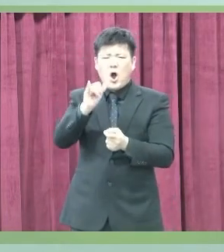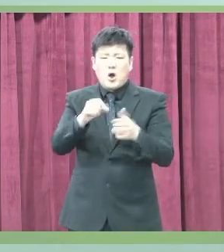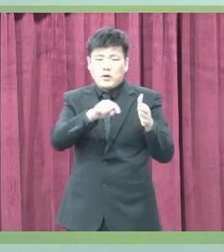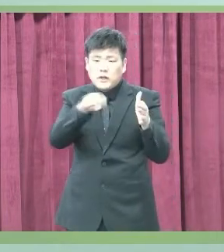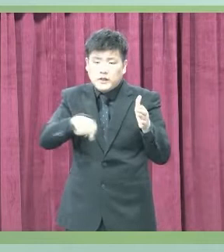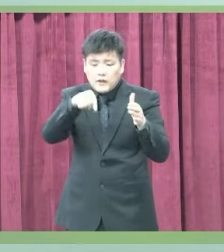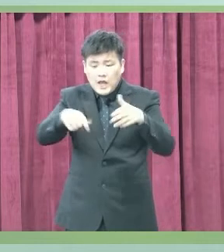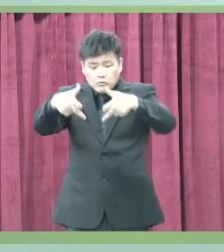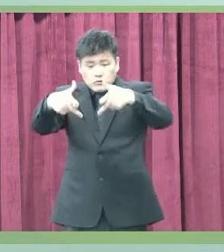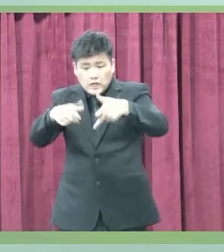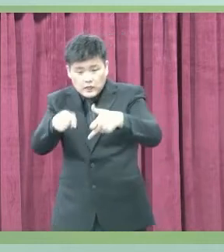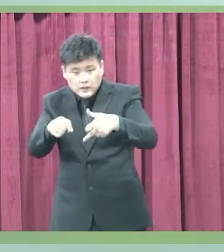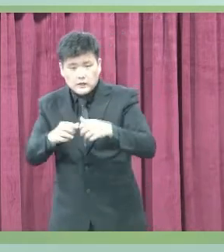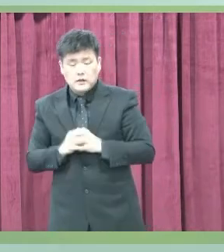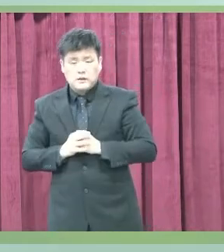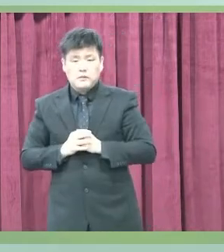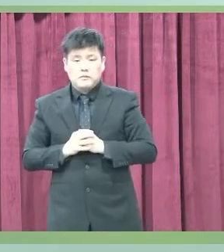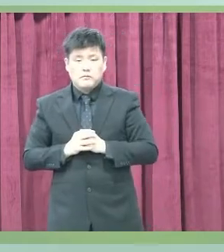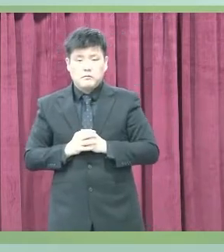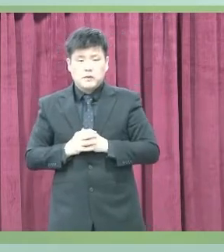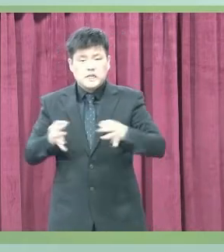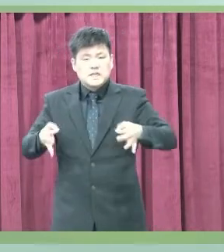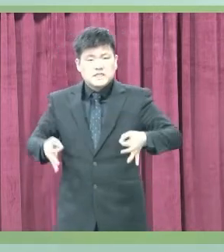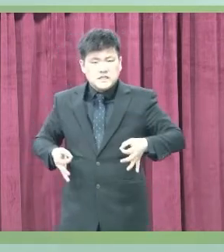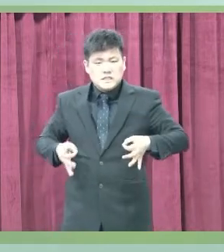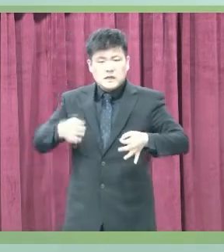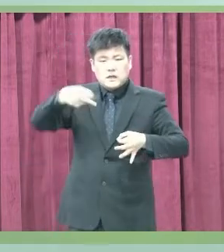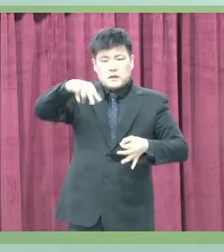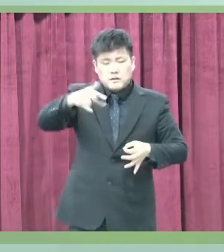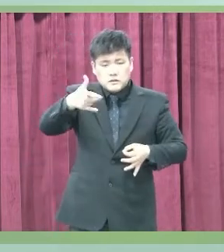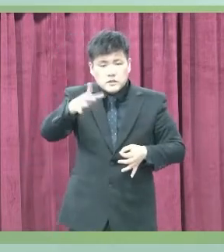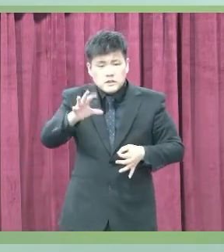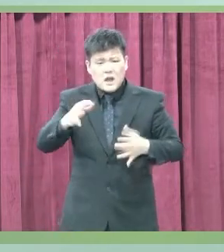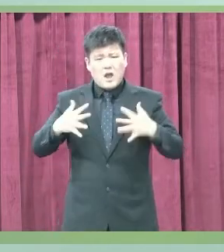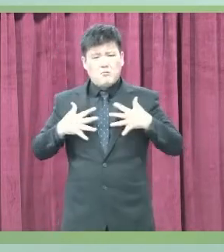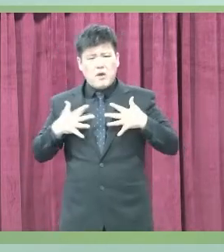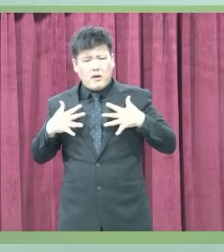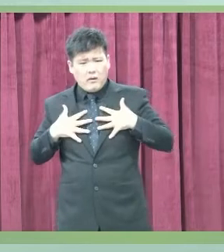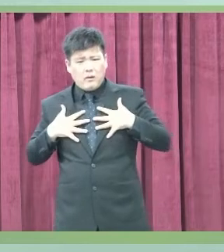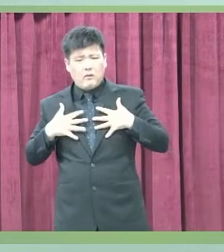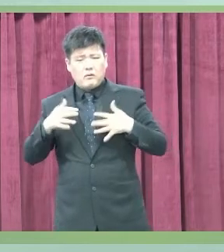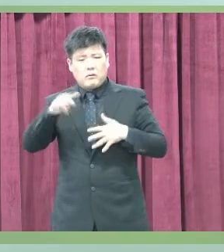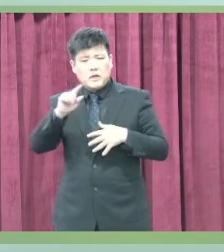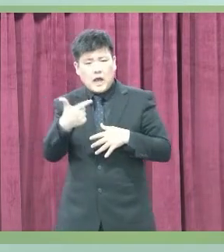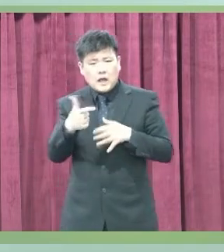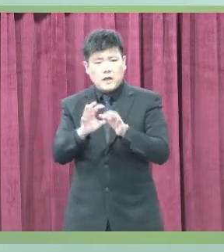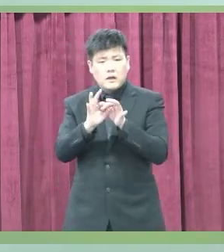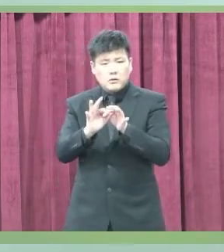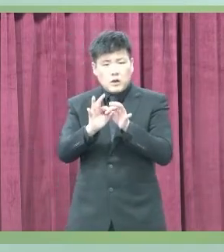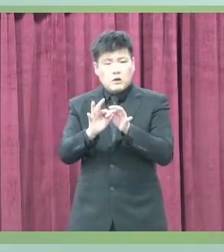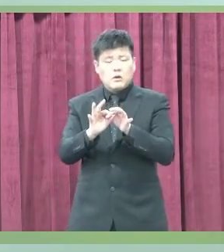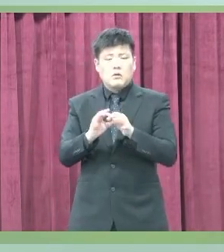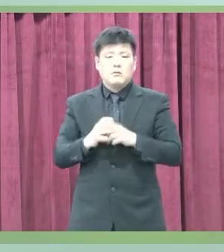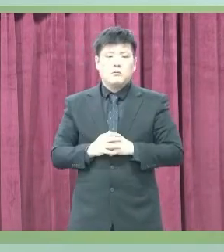장애가 보면 특히나 장애와 관련된 신장병 또 이제 폐질환 또 간에 관련된 이식된